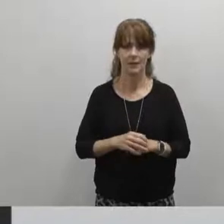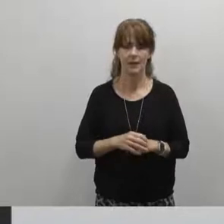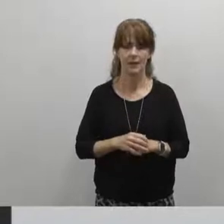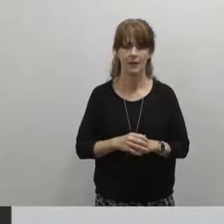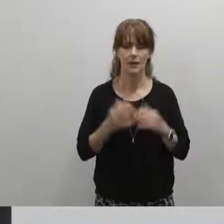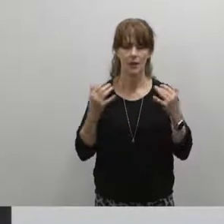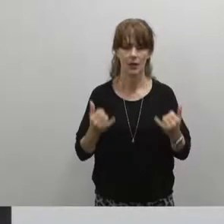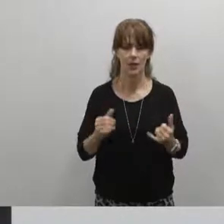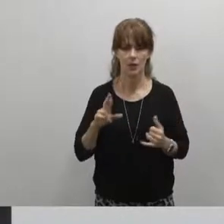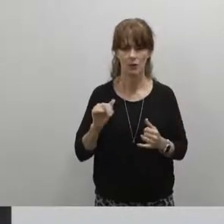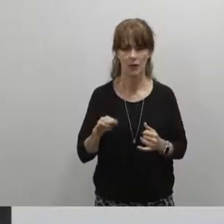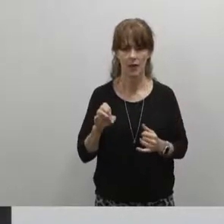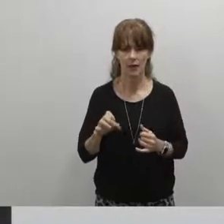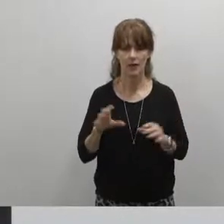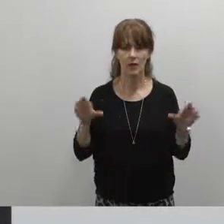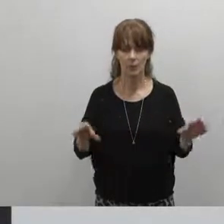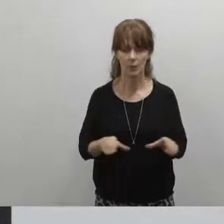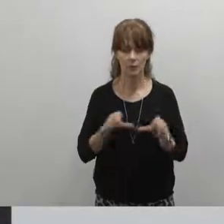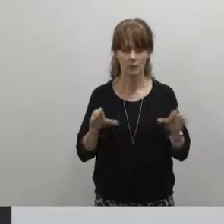bắp trầm trừ.